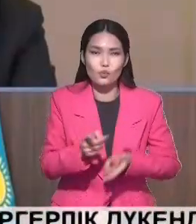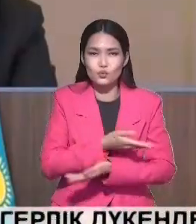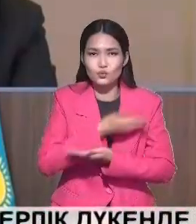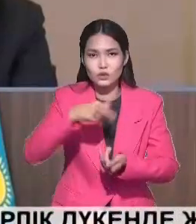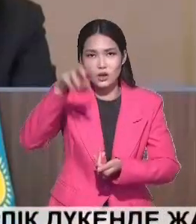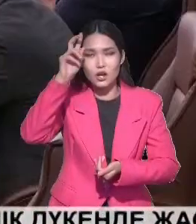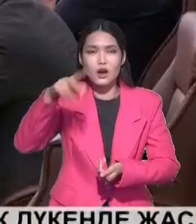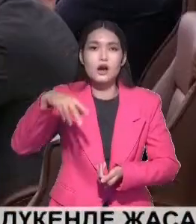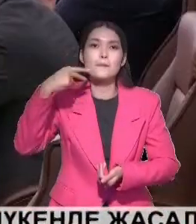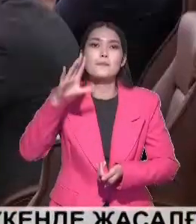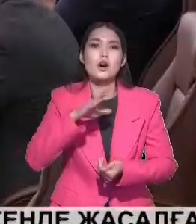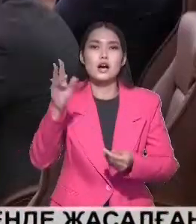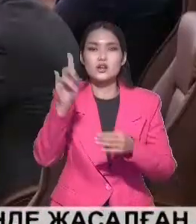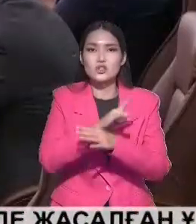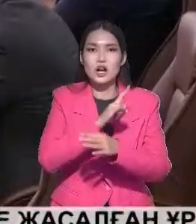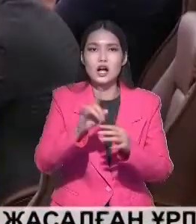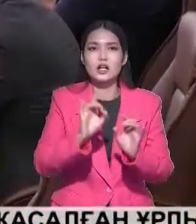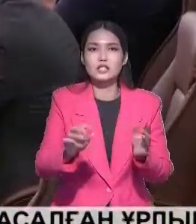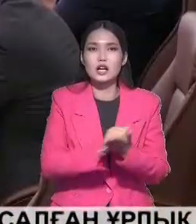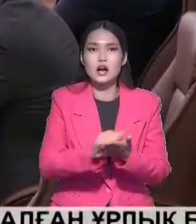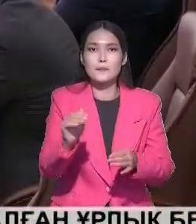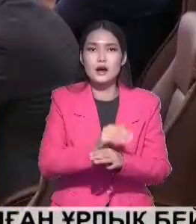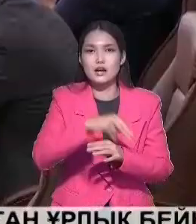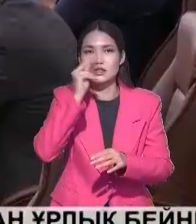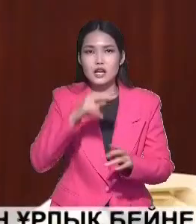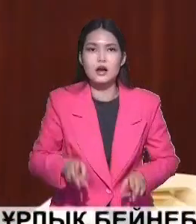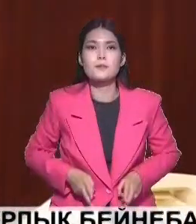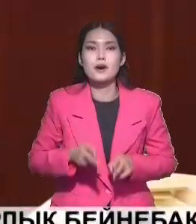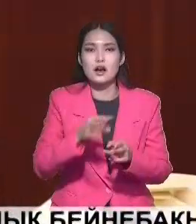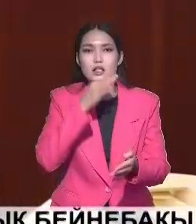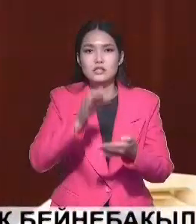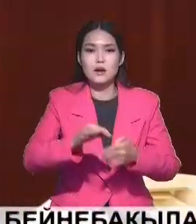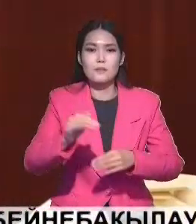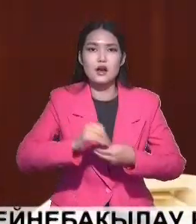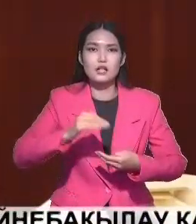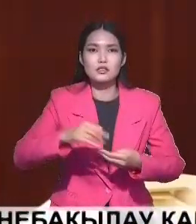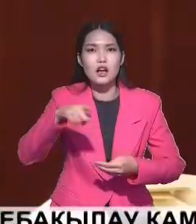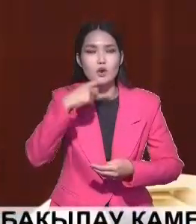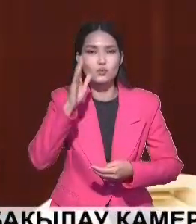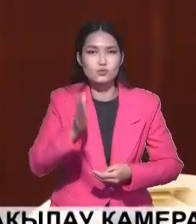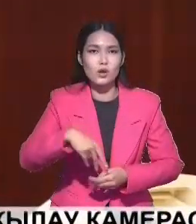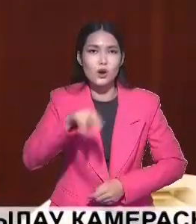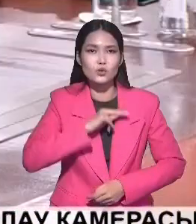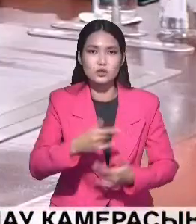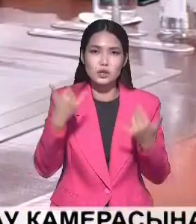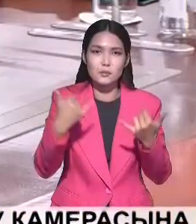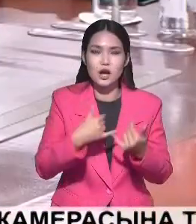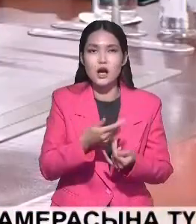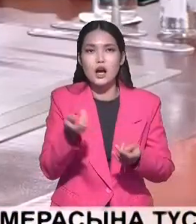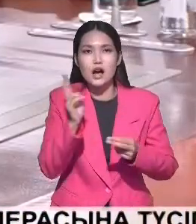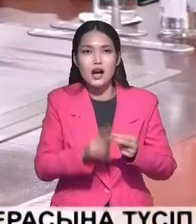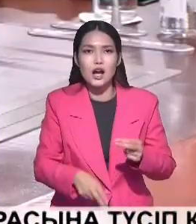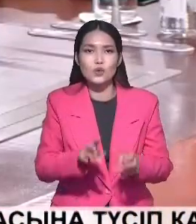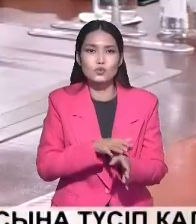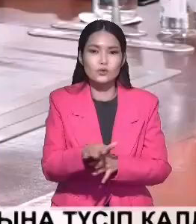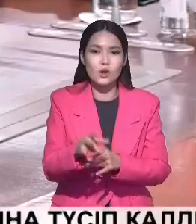Үкімет басшысы жалған есеп бергендер жазаланып, кінәлілер қылмыстық жауапкершілікке тартылатынын айтты. Жұмыстың бүгіннен қалмай